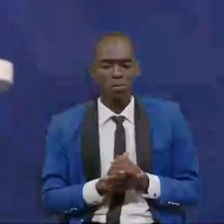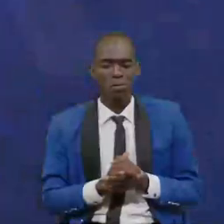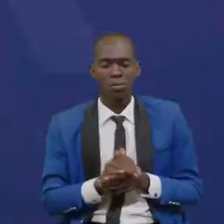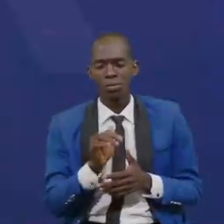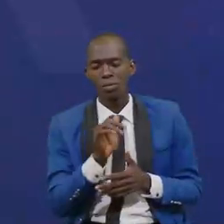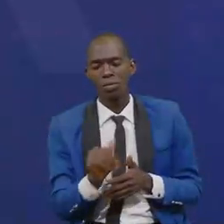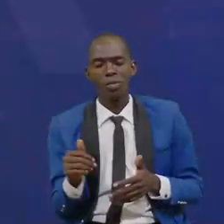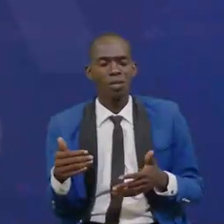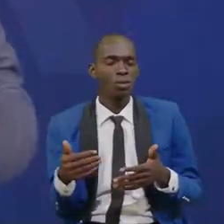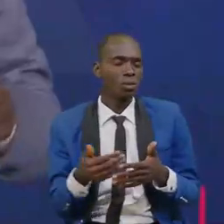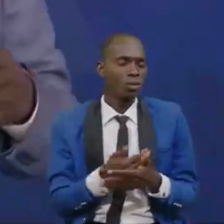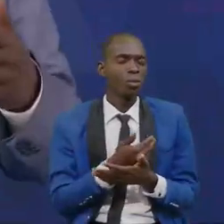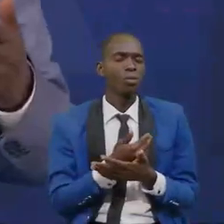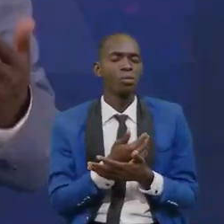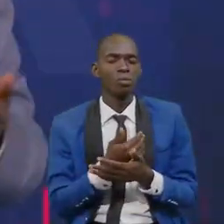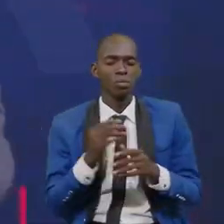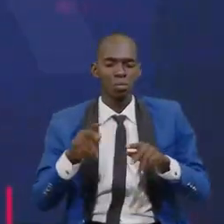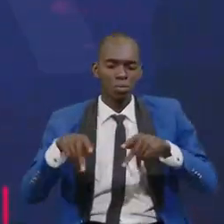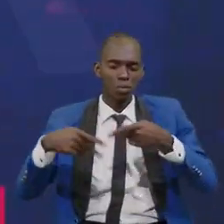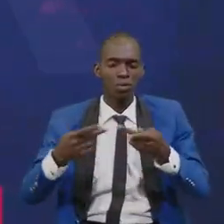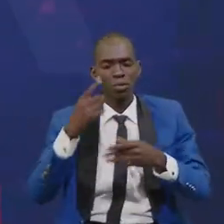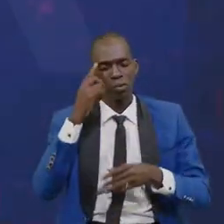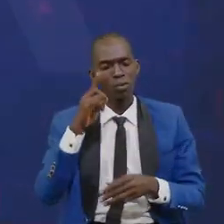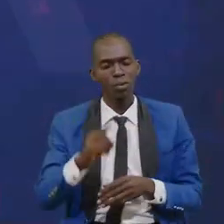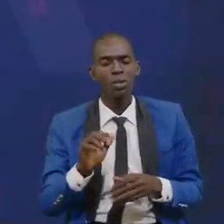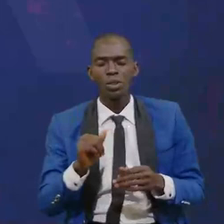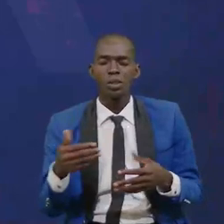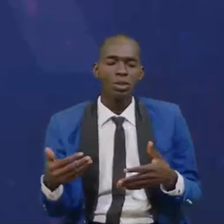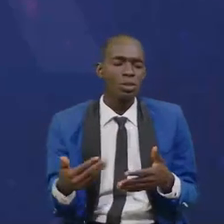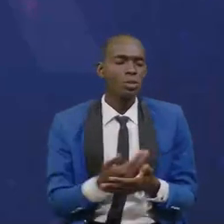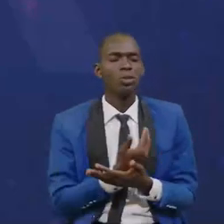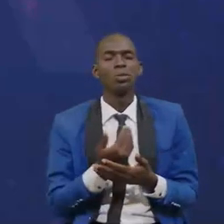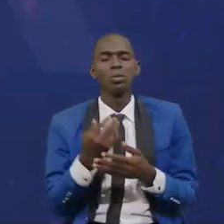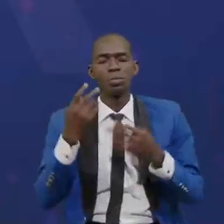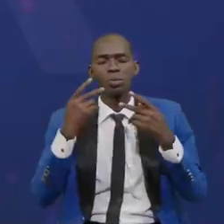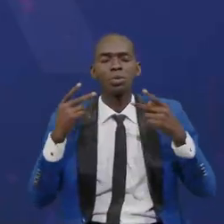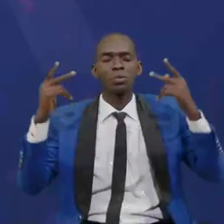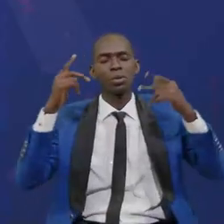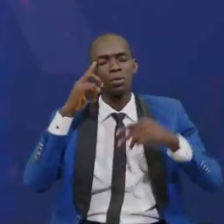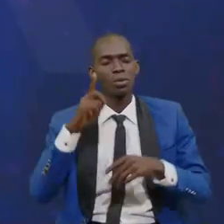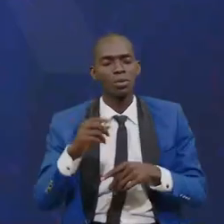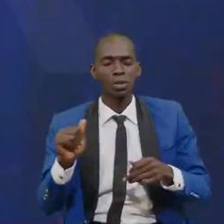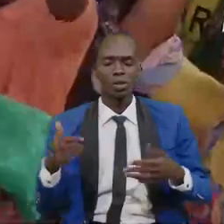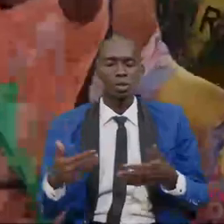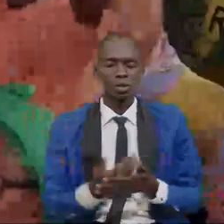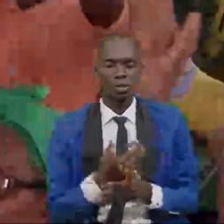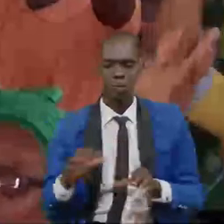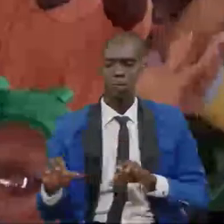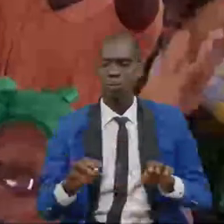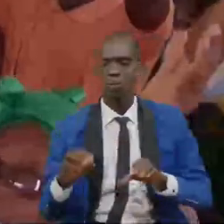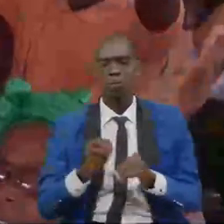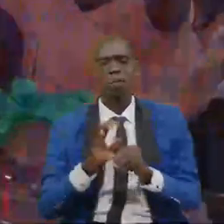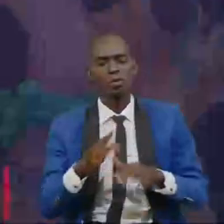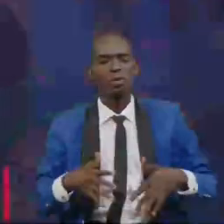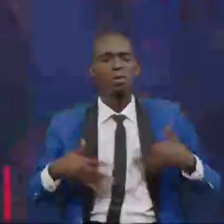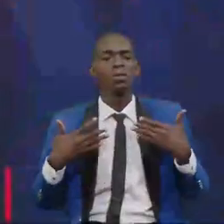Une nouvelle provision pour vous. Une nouvelle prospérité pour vous. Un nouvel accomplissement dans votre